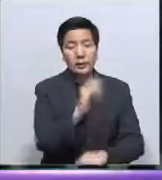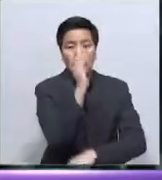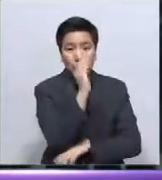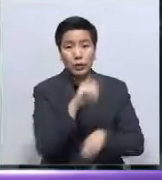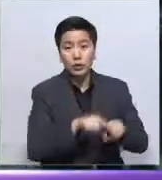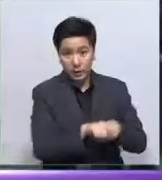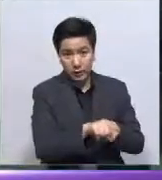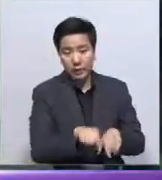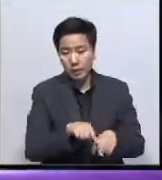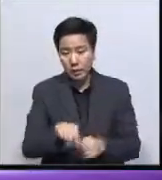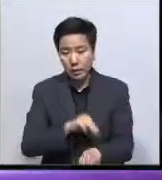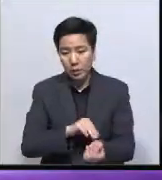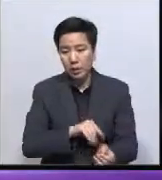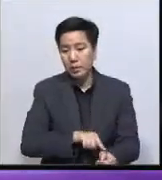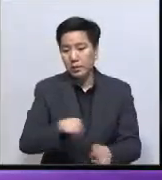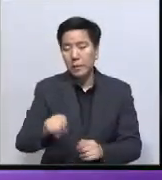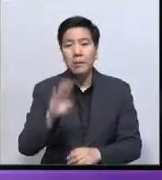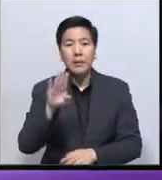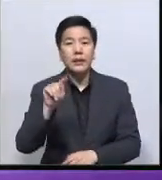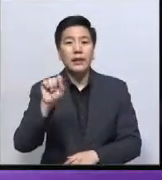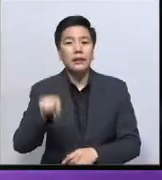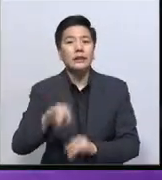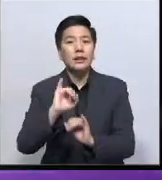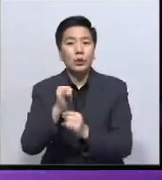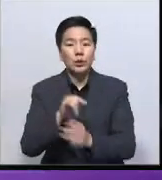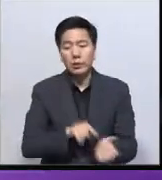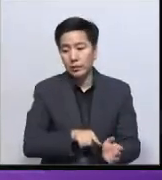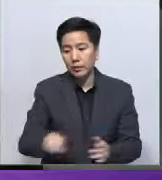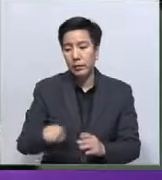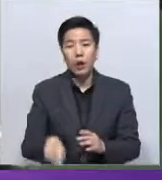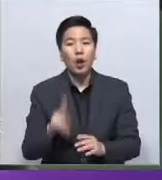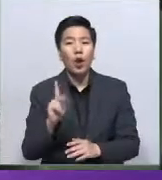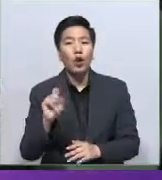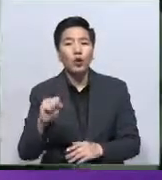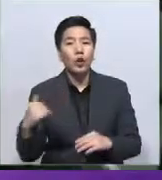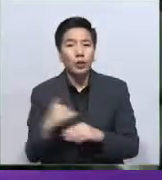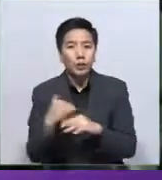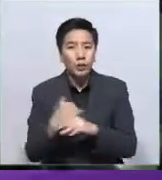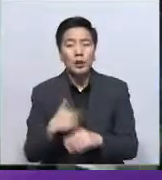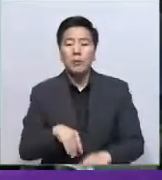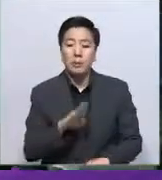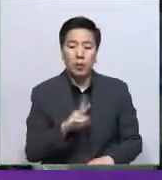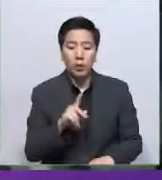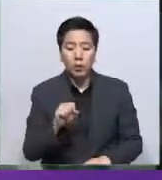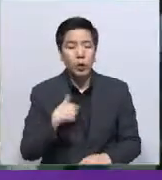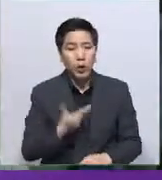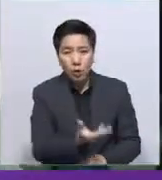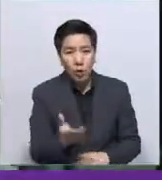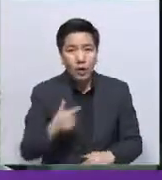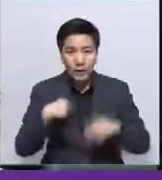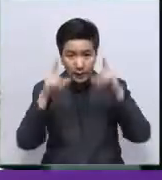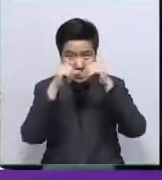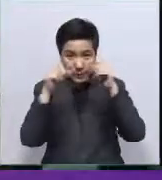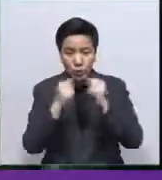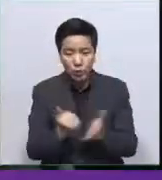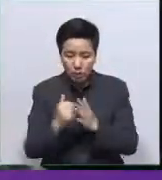วรีย์ชัยสมรภูมิหมอชิตถึง BTS สถานีจตุจักรหมอชิดถึงกรมการขนส่งทางบกรวมทั้งบขส.ก็ได้ขอความร่วมมือรถแท็กซี่น